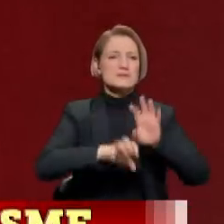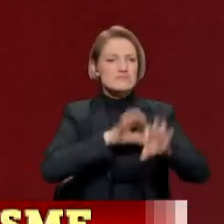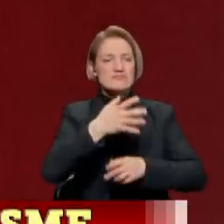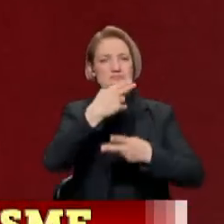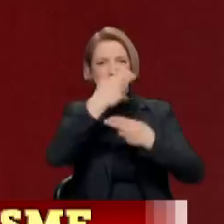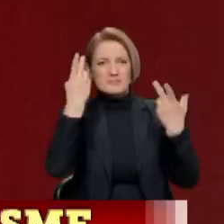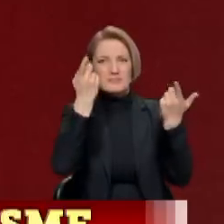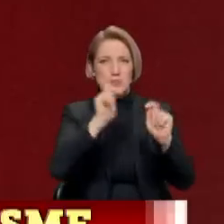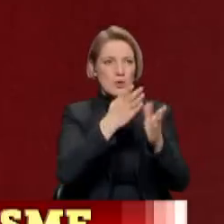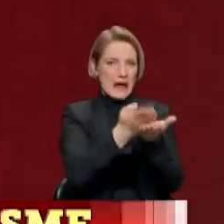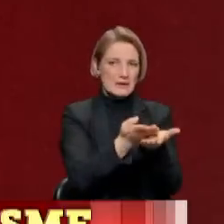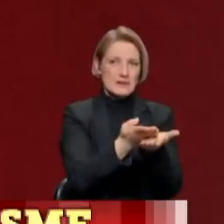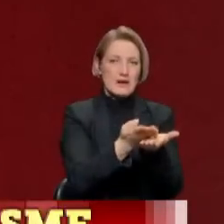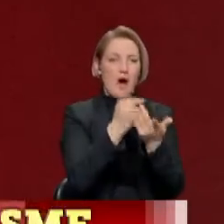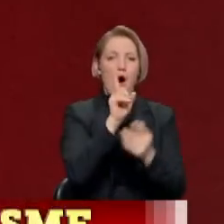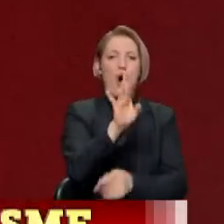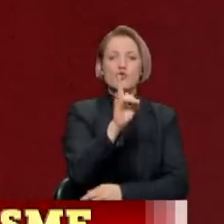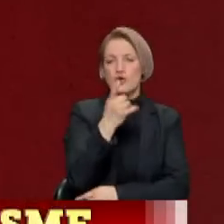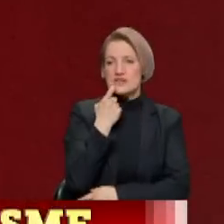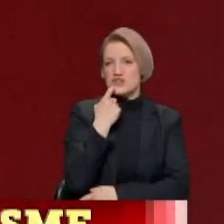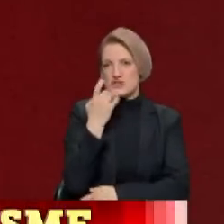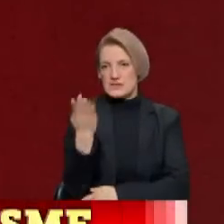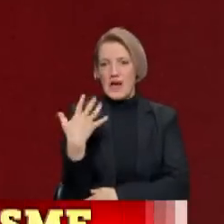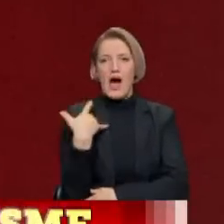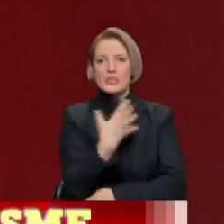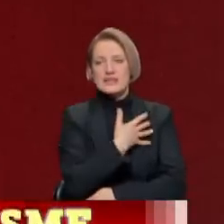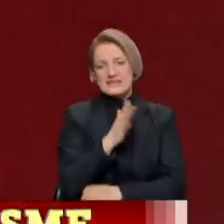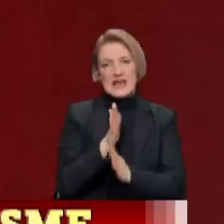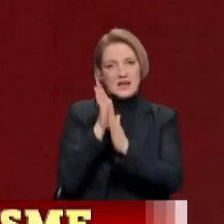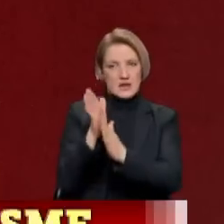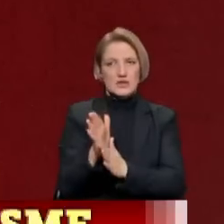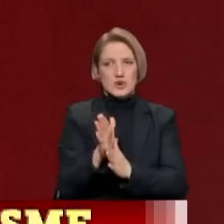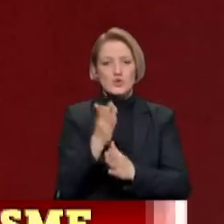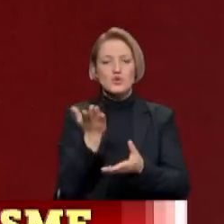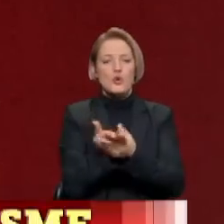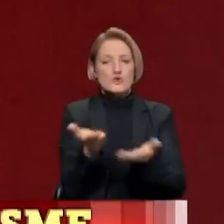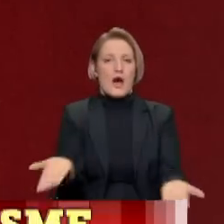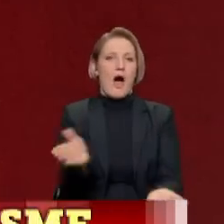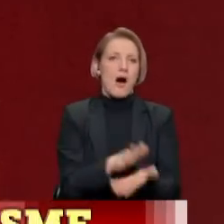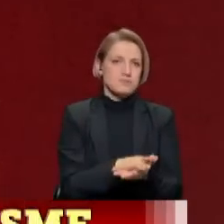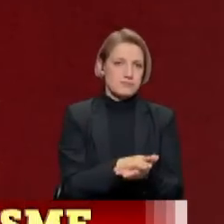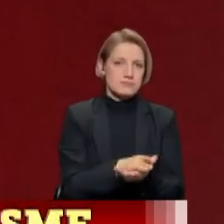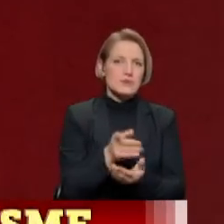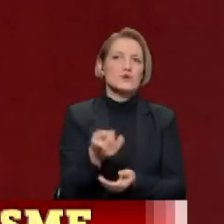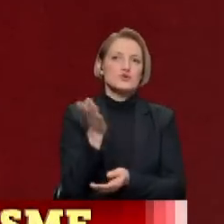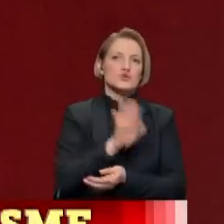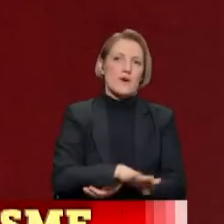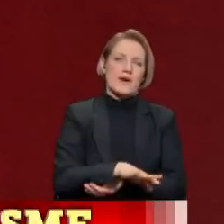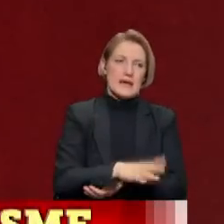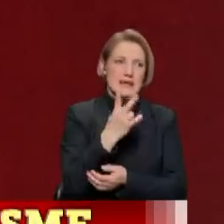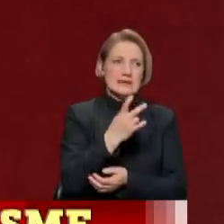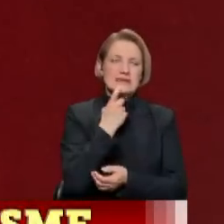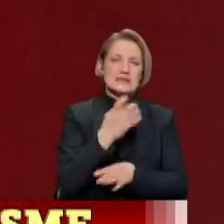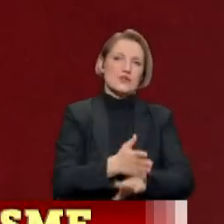bulunuyorlar. Bir 14 yaşında annesiyle gidiyor, dosya kapatılıyor. Sonra işte en son 2